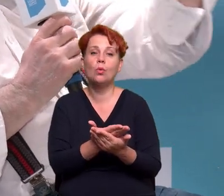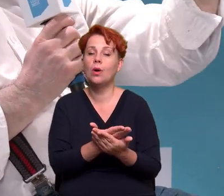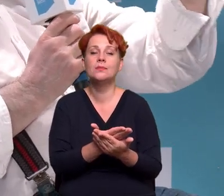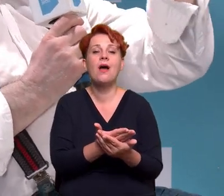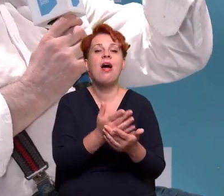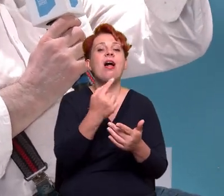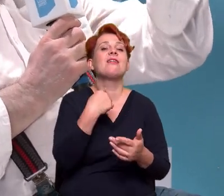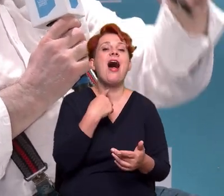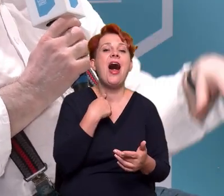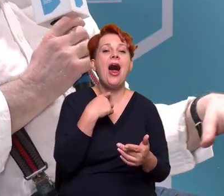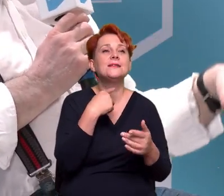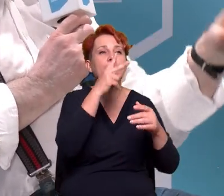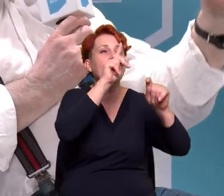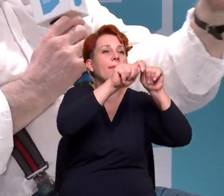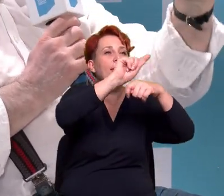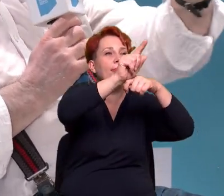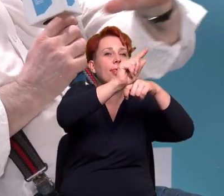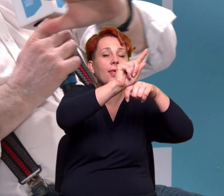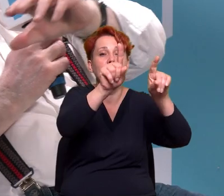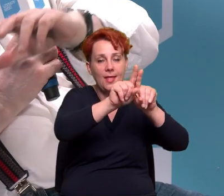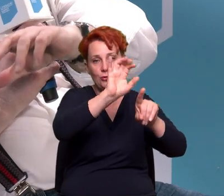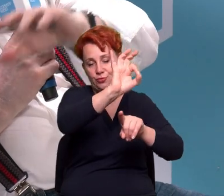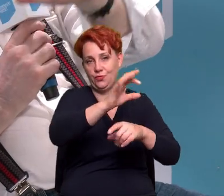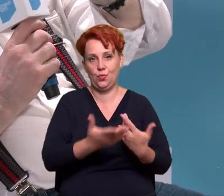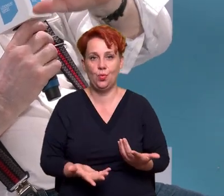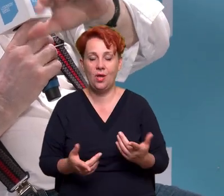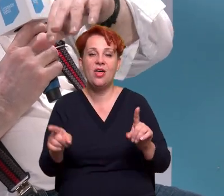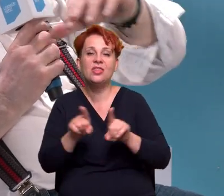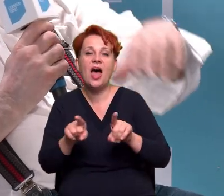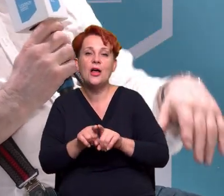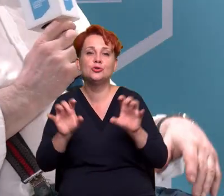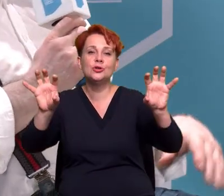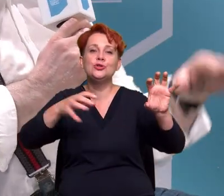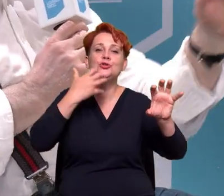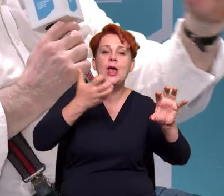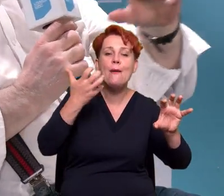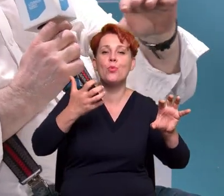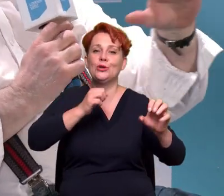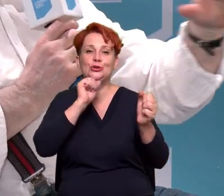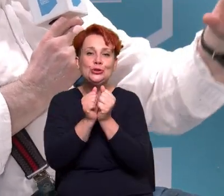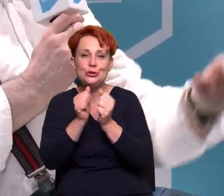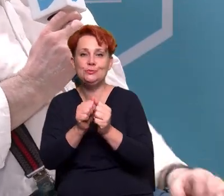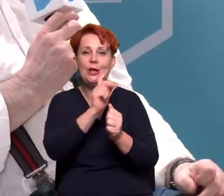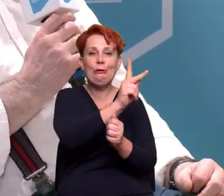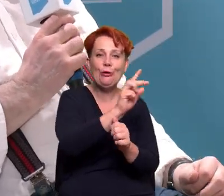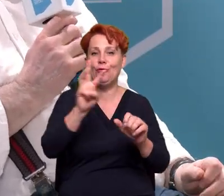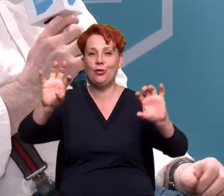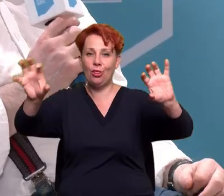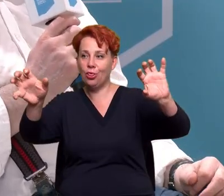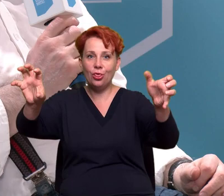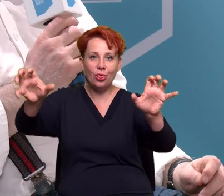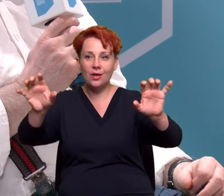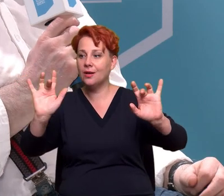gazomierzu, napisy niemieckie były. No też Kaltenwarm, to wszyscy teraz pamiętają, że ten Kaltenwarm na